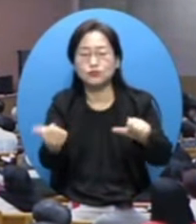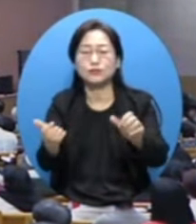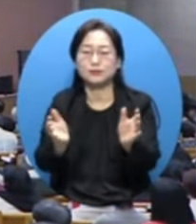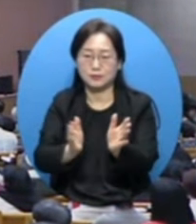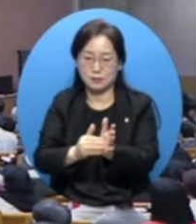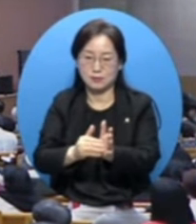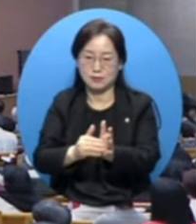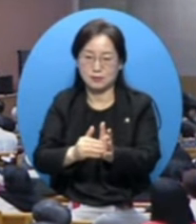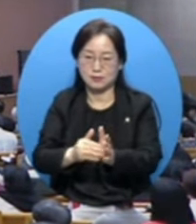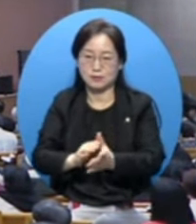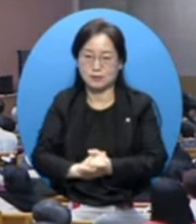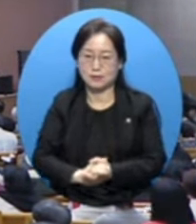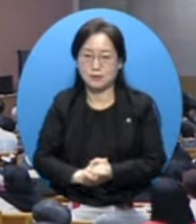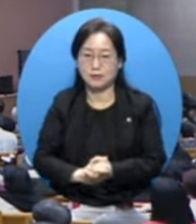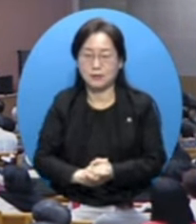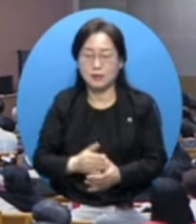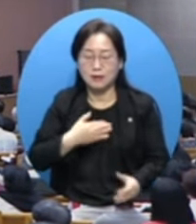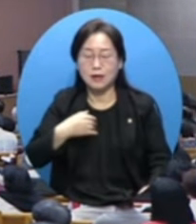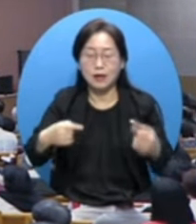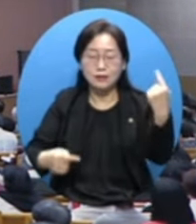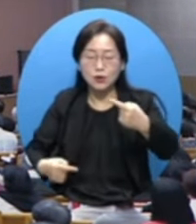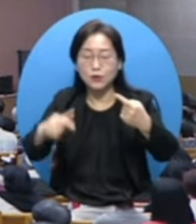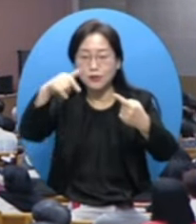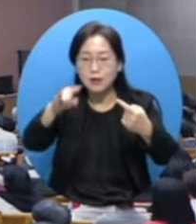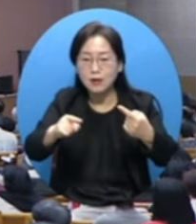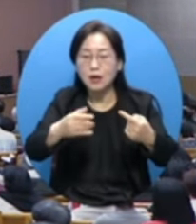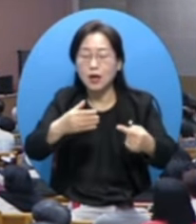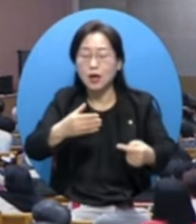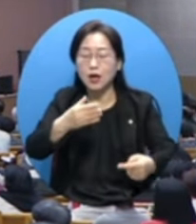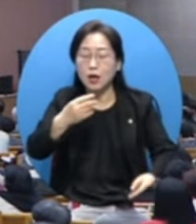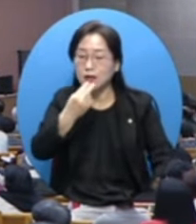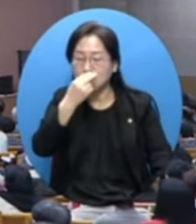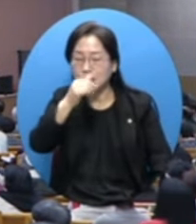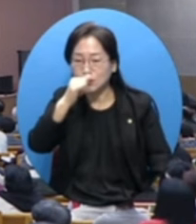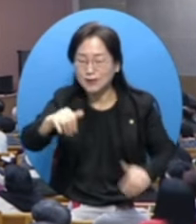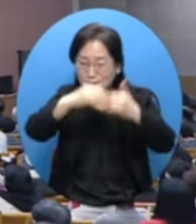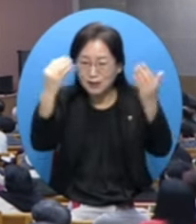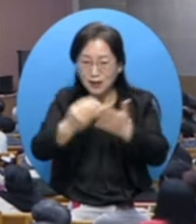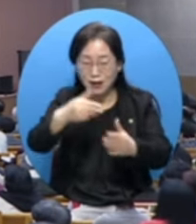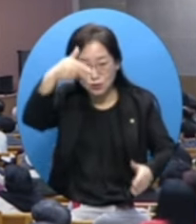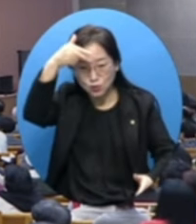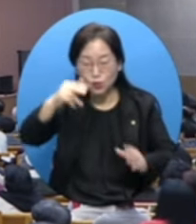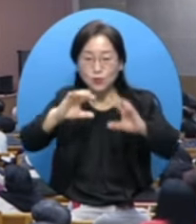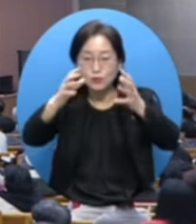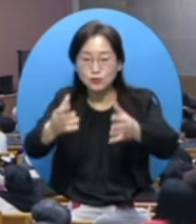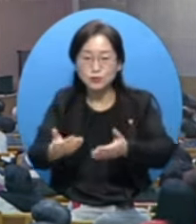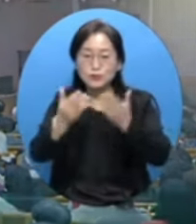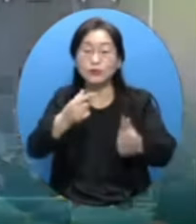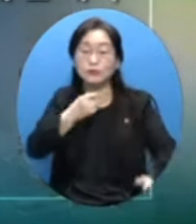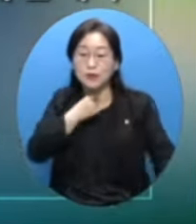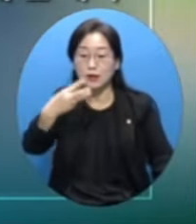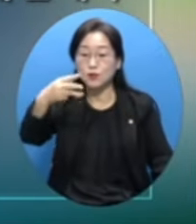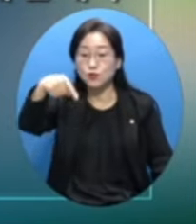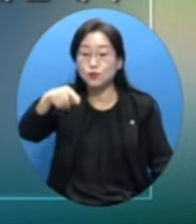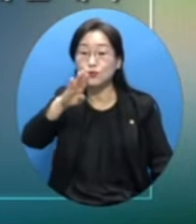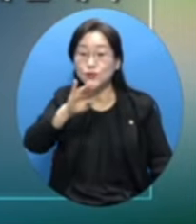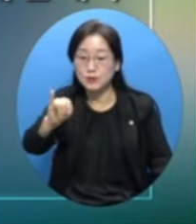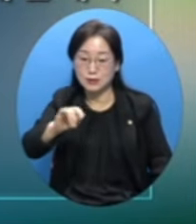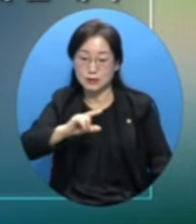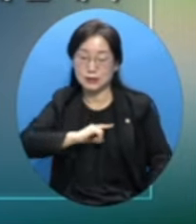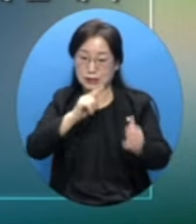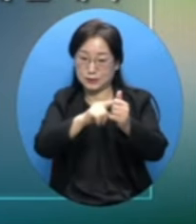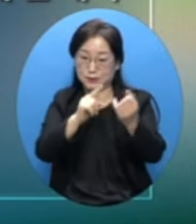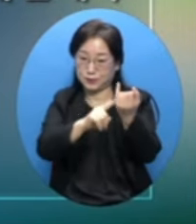순교했습니다 내게 천개 목숨이 있어도 모두 조선을 위해 바을 것입다 한 루빅 켄드릭 선교사님은